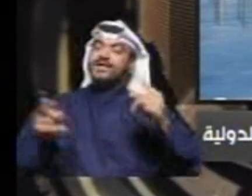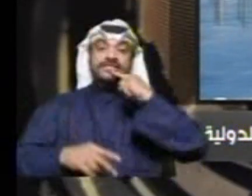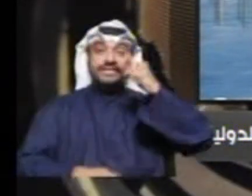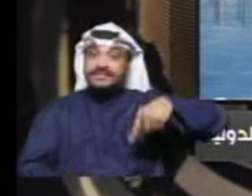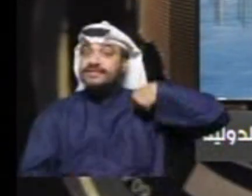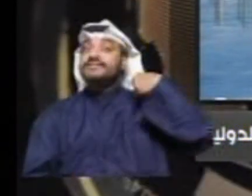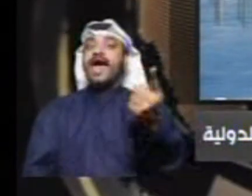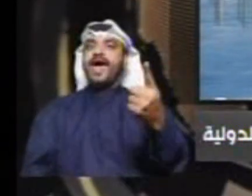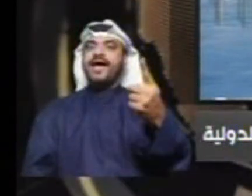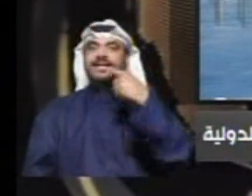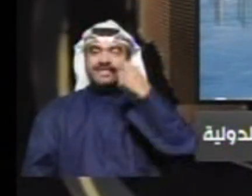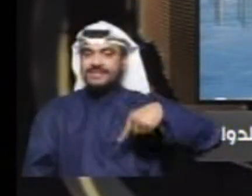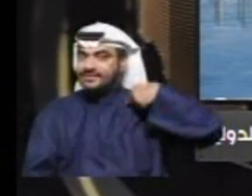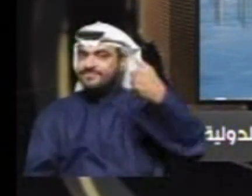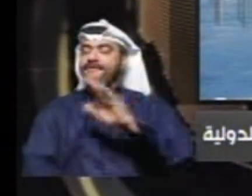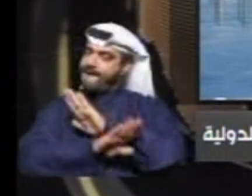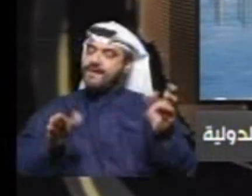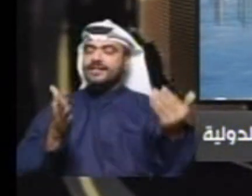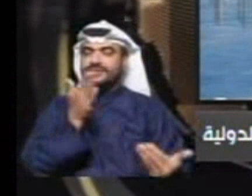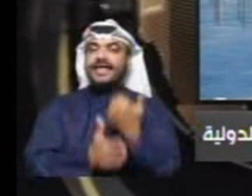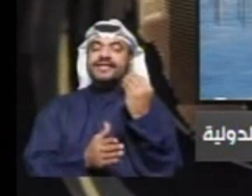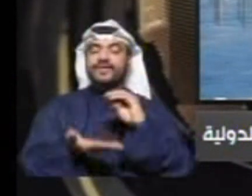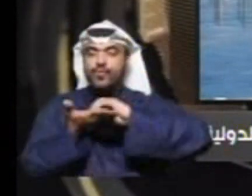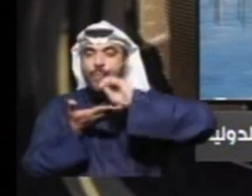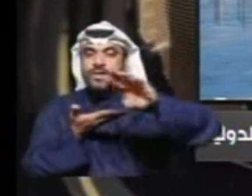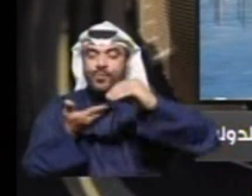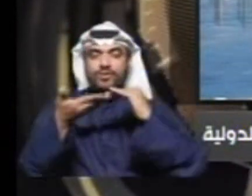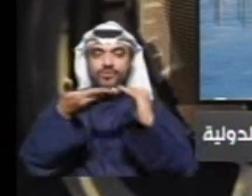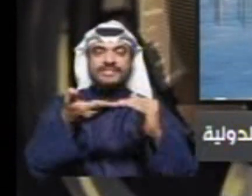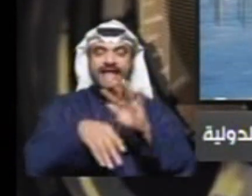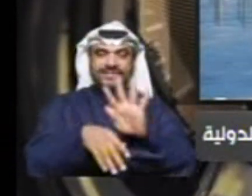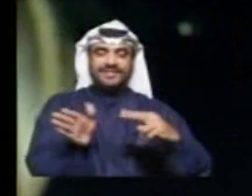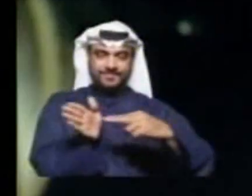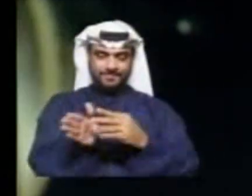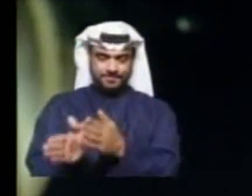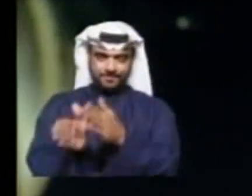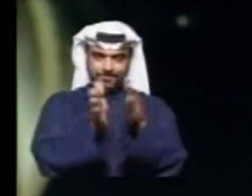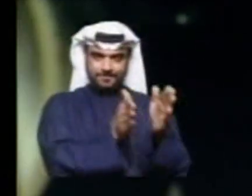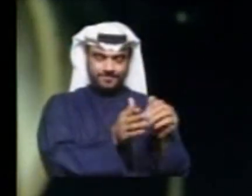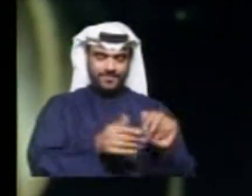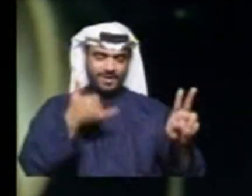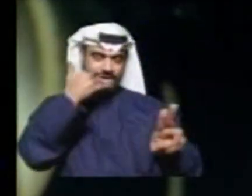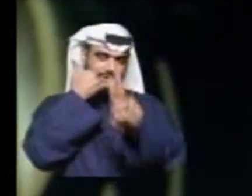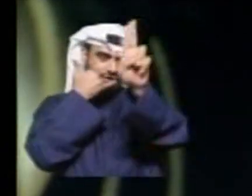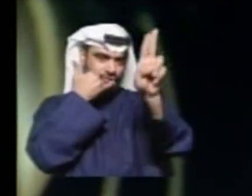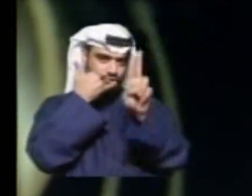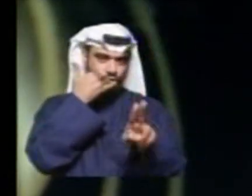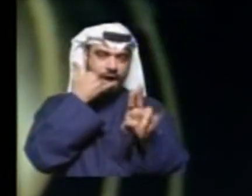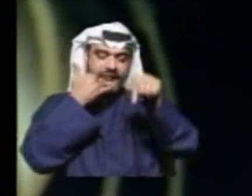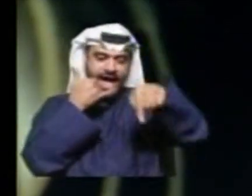الى نهايه عام 2019. سعادة السفير، هذه الآلية التي حددها مجلس